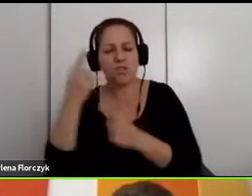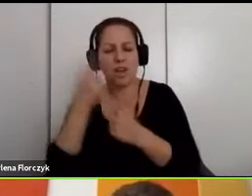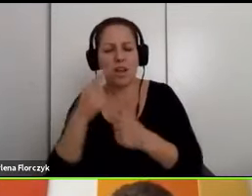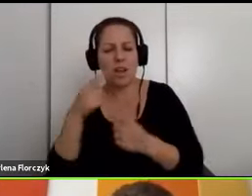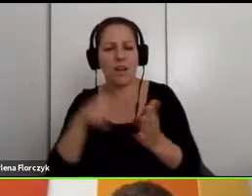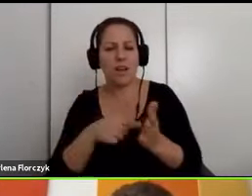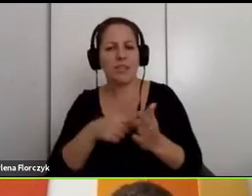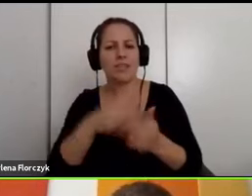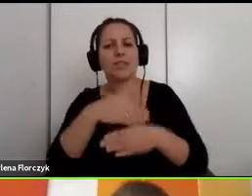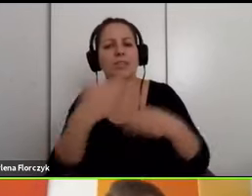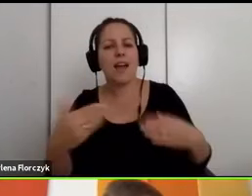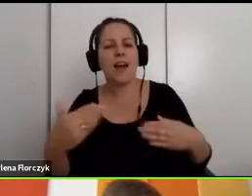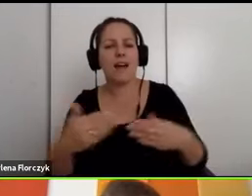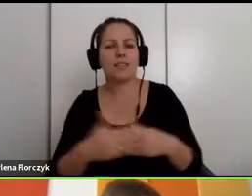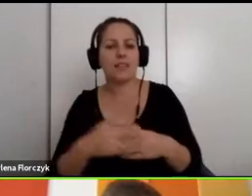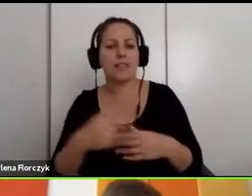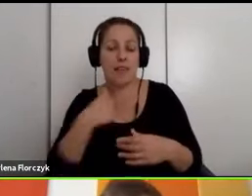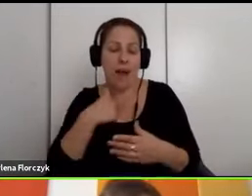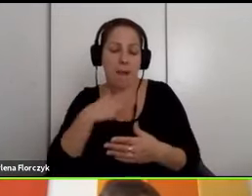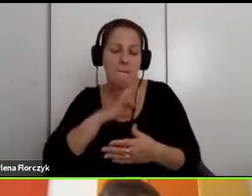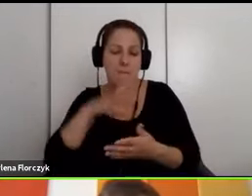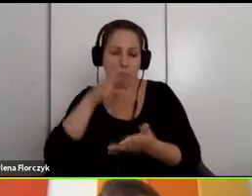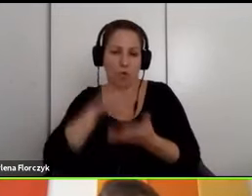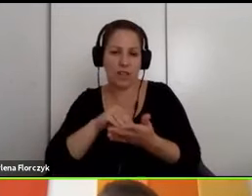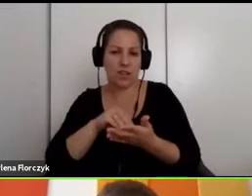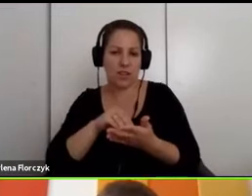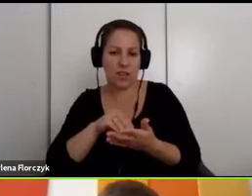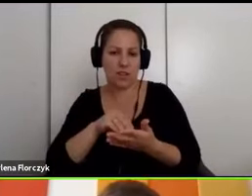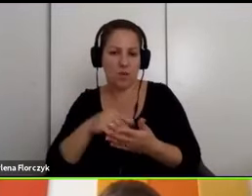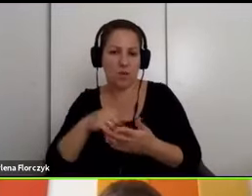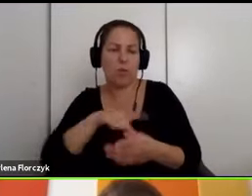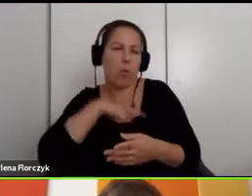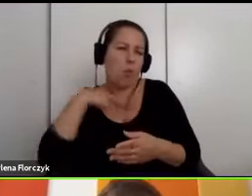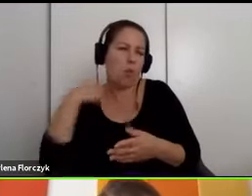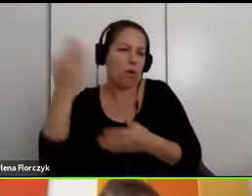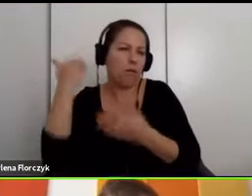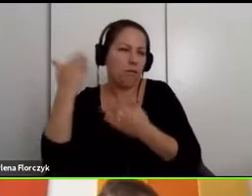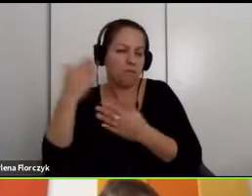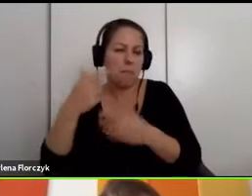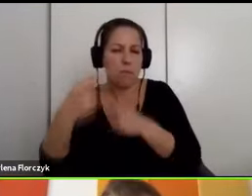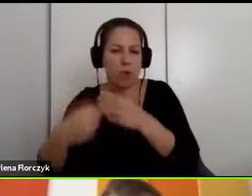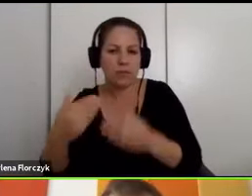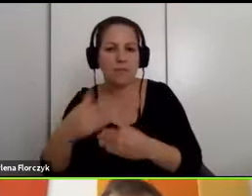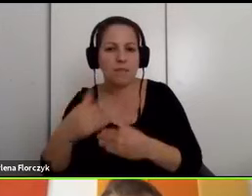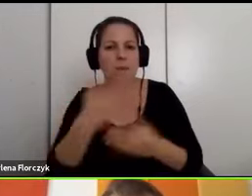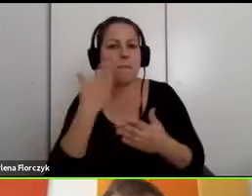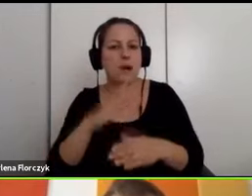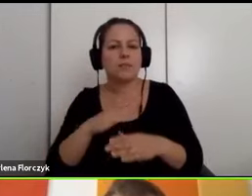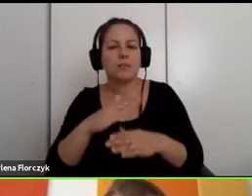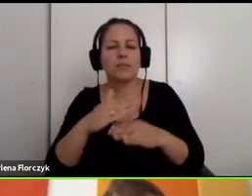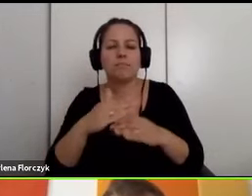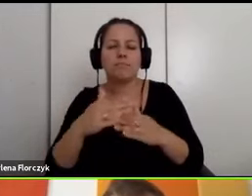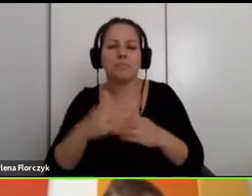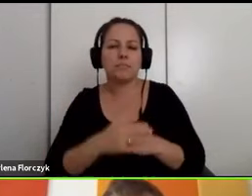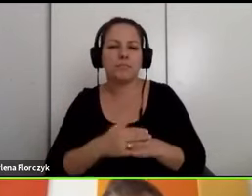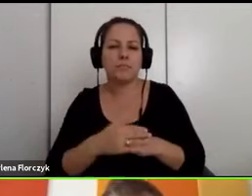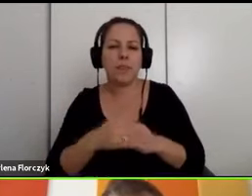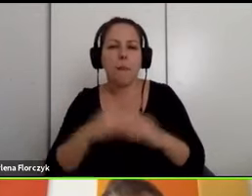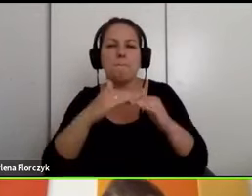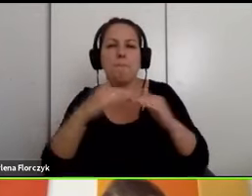teatr, ja mam doświadczenie też tych długotrwałych procesów, że on działa na bardzo podprogowych